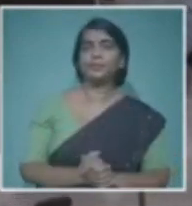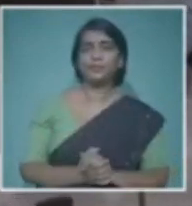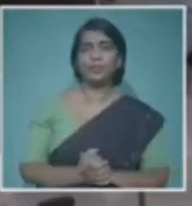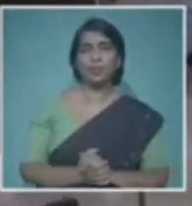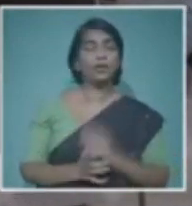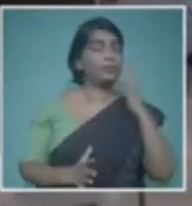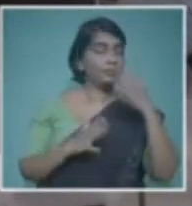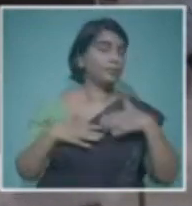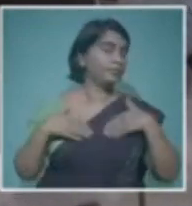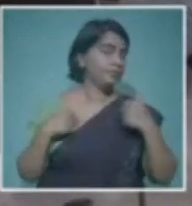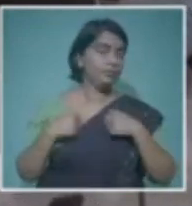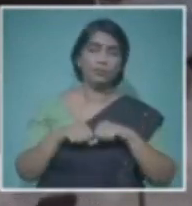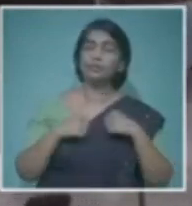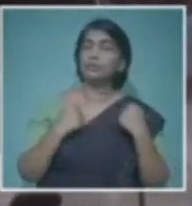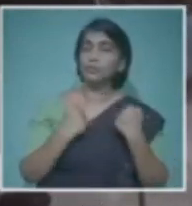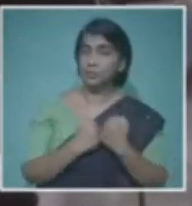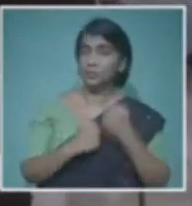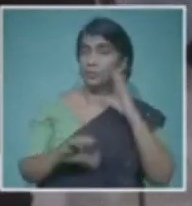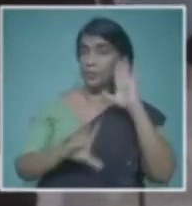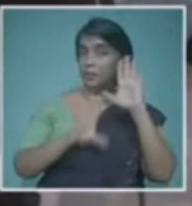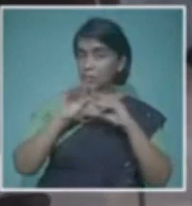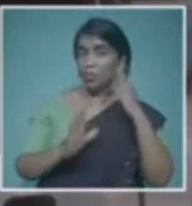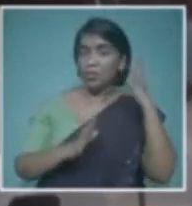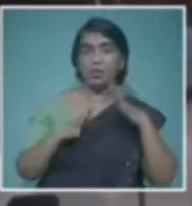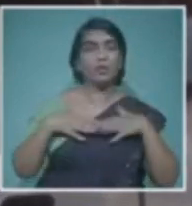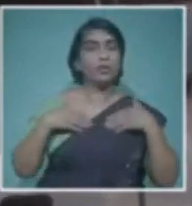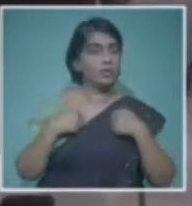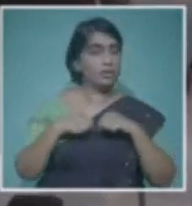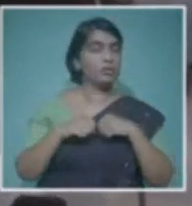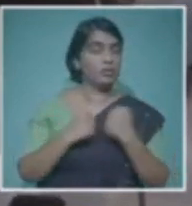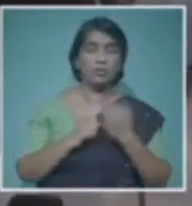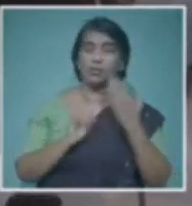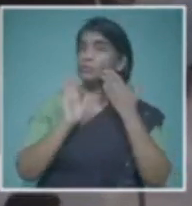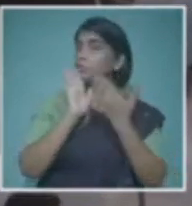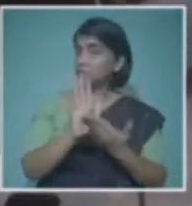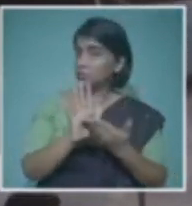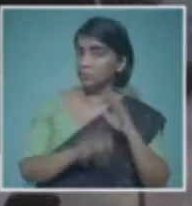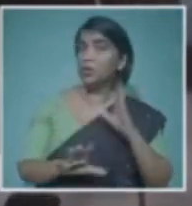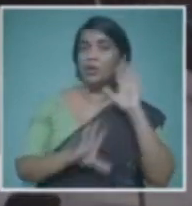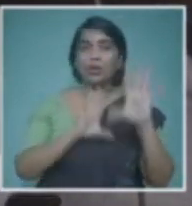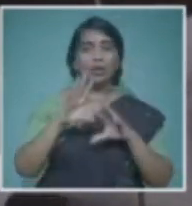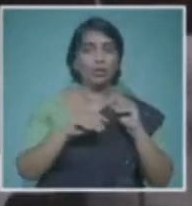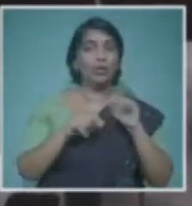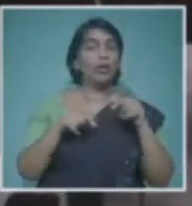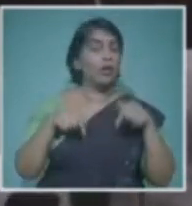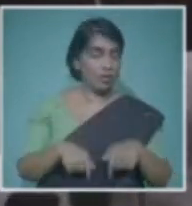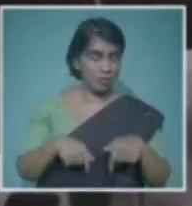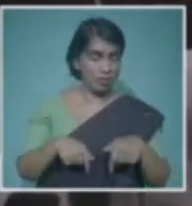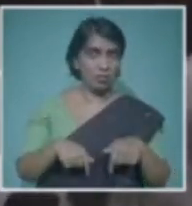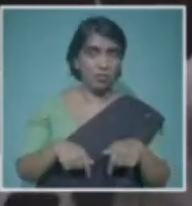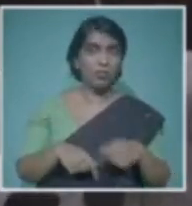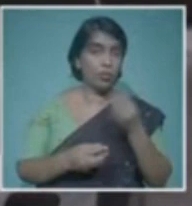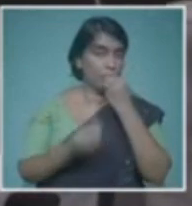තියෙන්නේ. ලෝක සෞඛ්‍ය සංවිධානයේ දත්ත අනුව, ලෝක සෞඛ්‍ය සංවිධානයේ ඉදිරිපත් කරලා තියෙන තොරතුරු අනුව